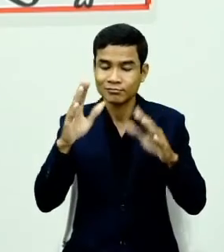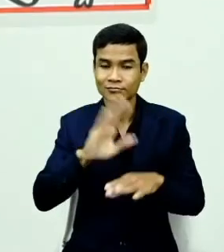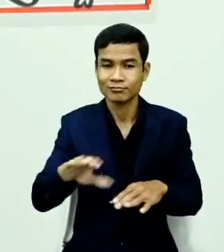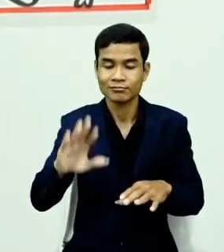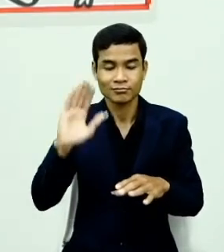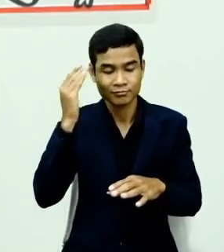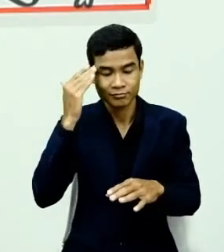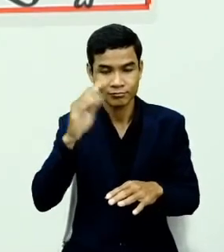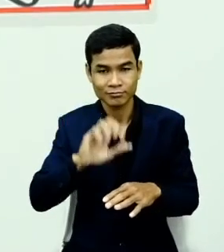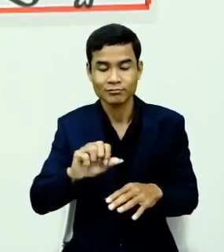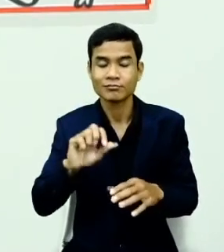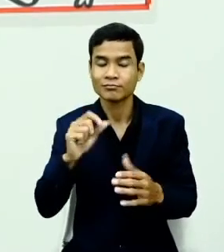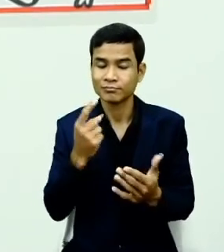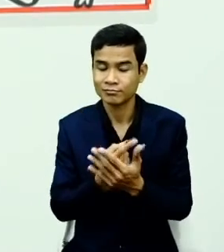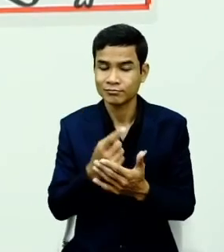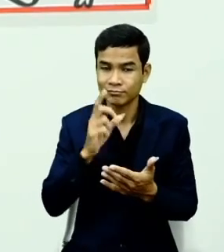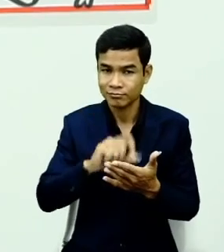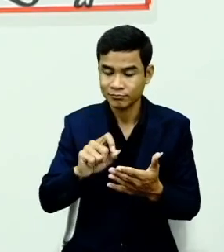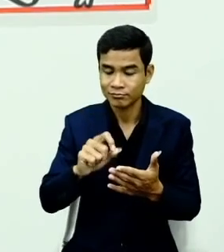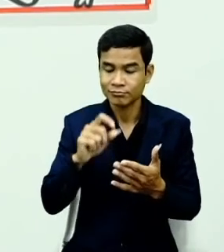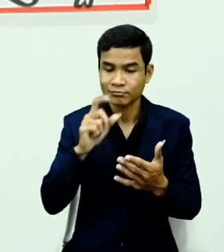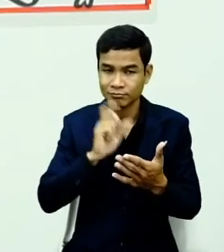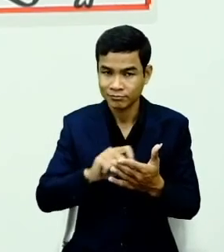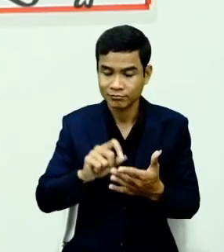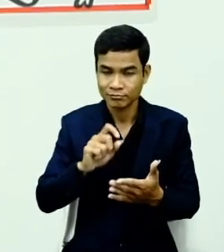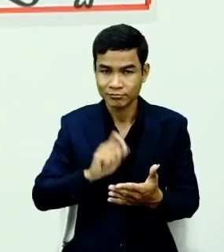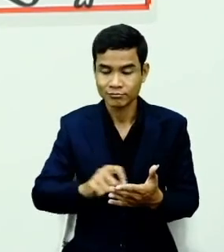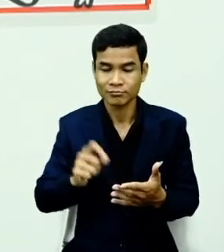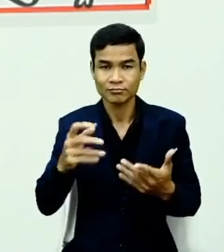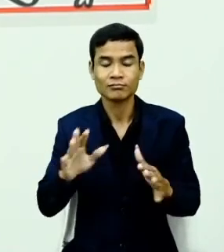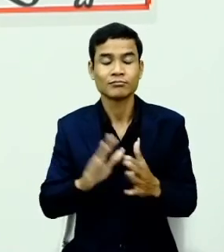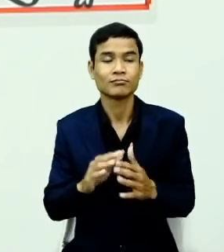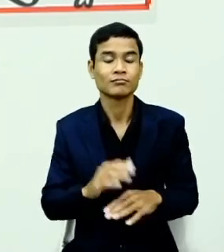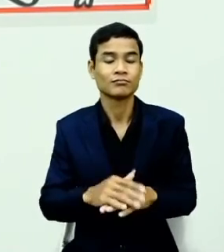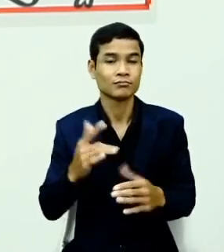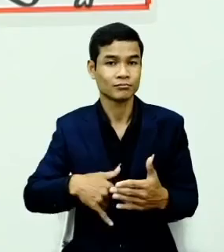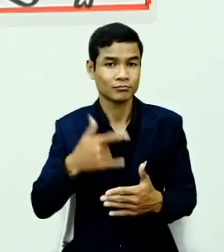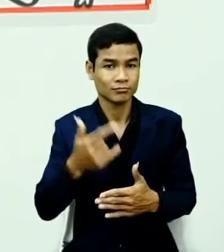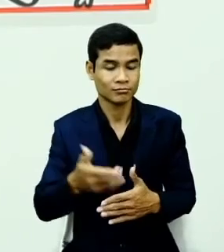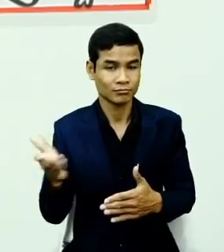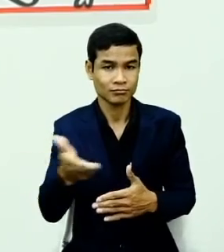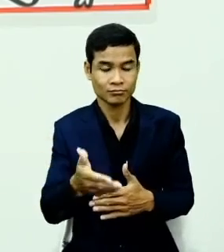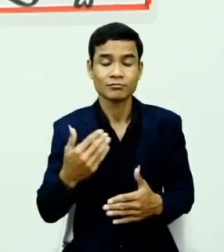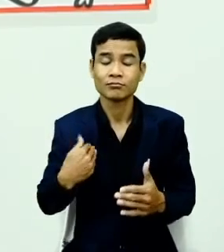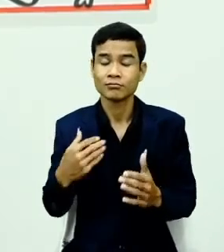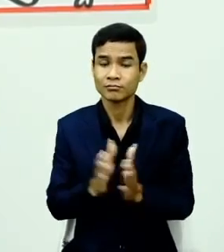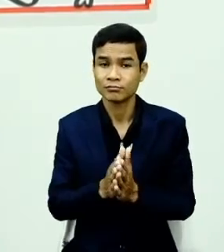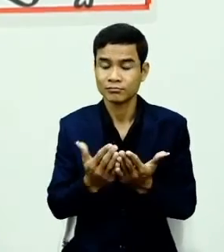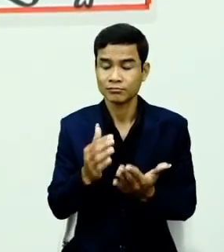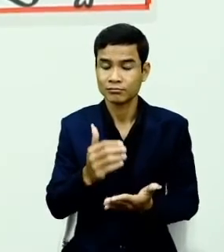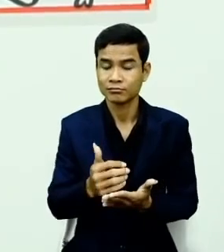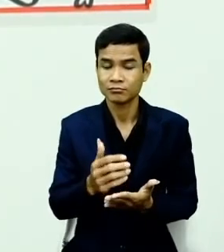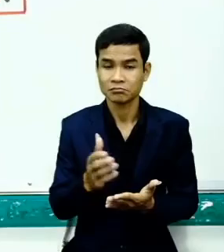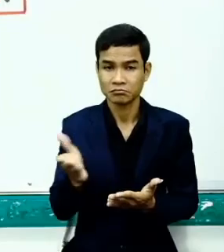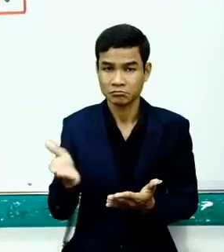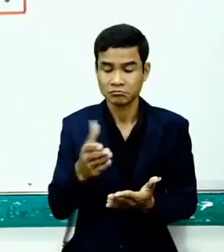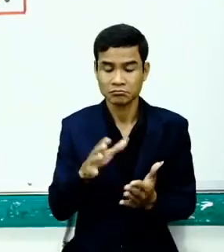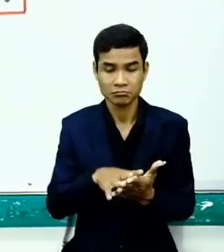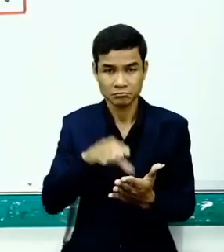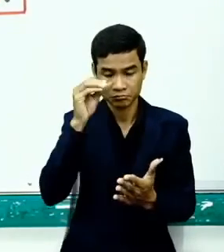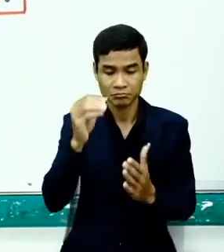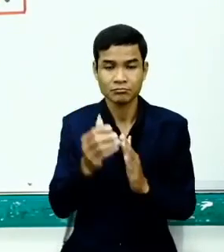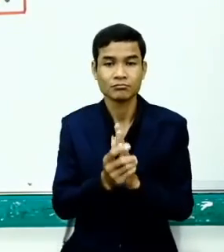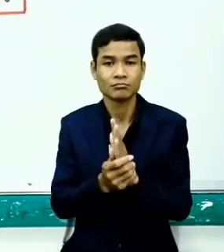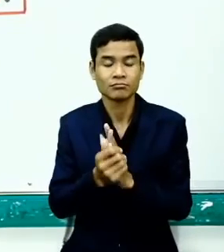ឃឹមថាកូនប្រកាសជាបានចូលរួមបំពេញរួមជាមួយអ្នកគ្រូណាតោះបន្តទៅទៀតនេះចំពោះកូនដែលមានសិភើសិក្សាកលចាយកសិភើ